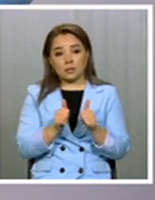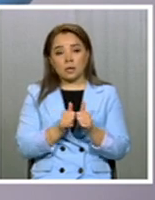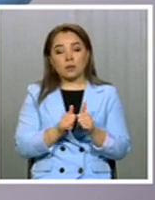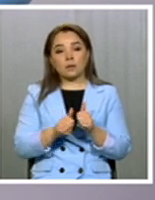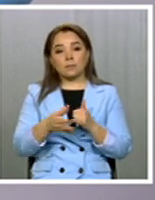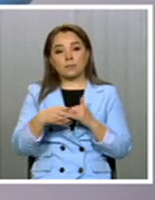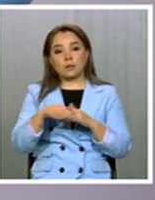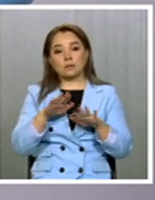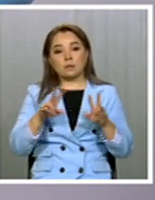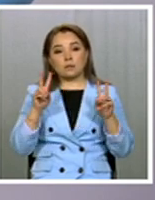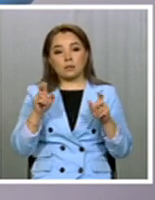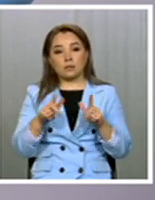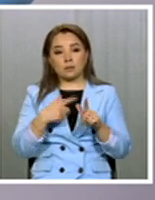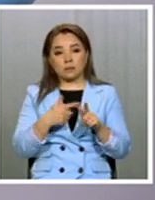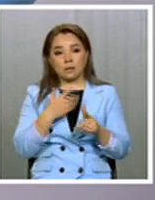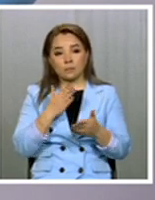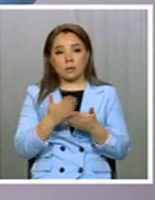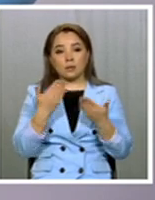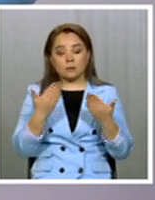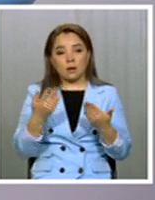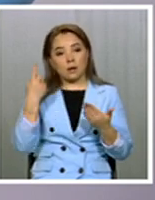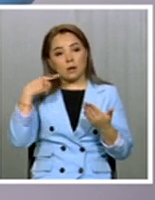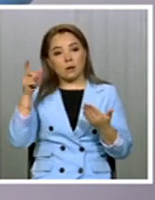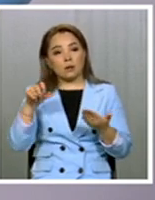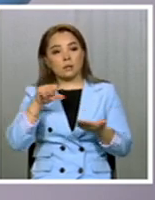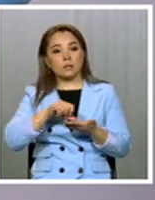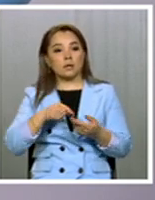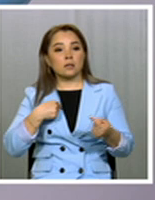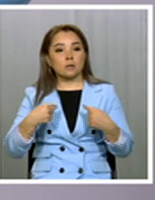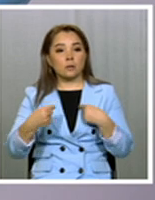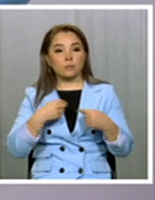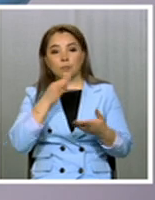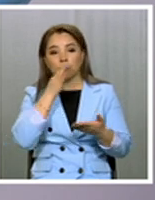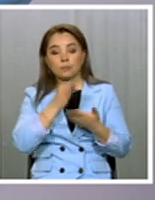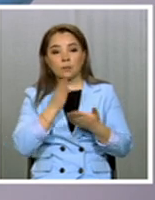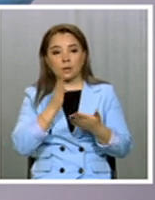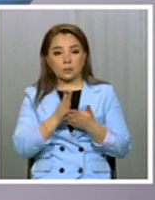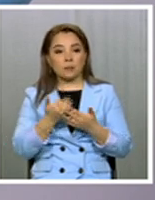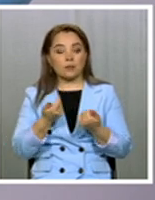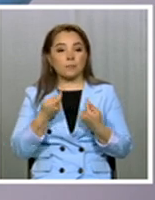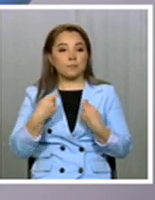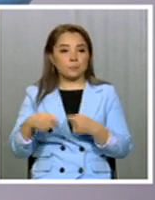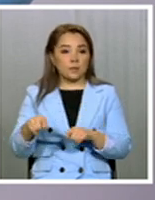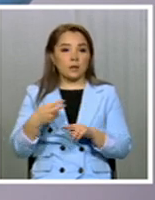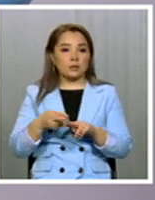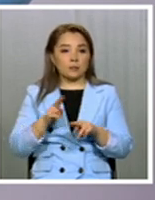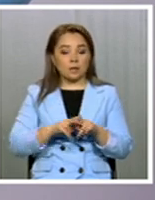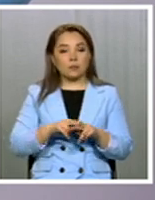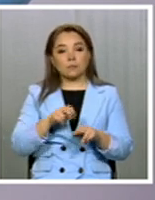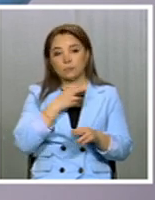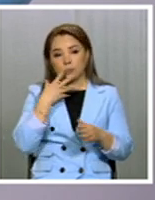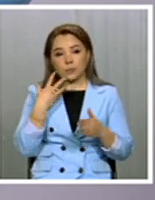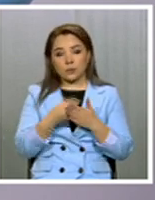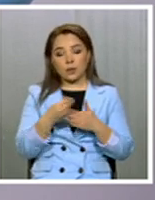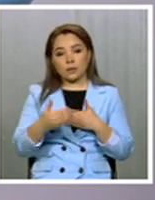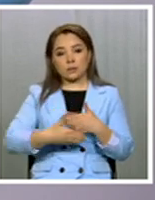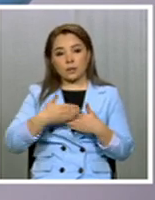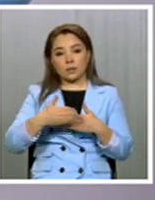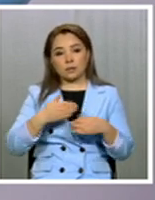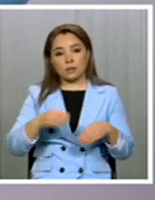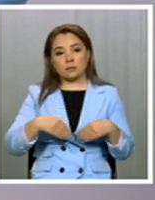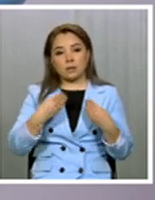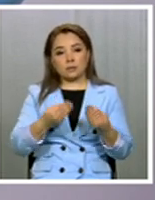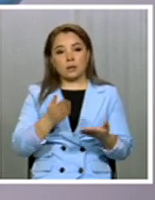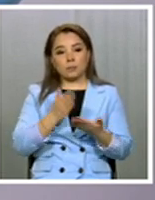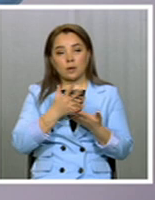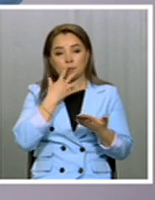мекен. Яғни, ақынға қиянат жасаған сатқынға Нарынқымы өз жазасын берді.